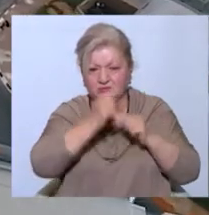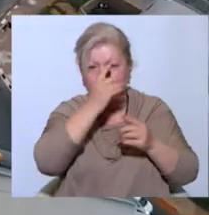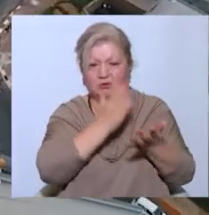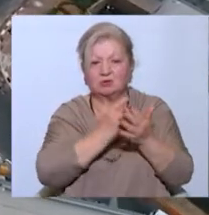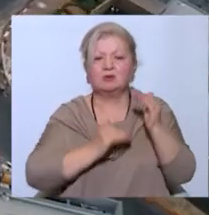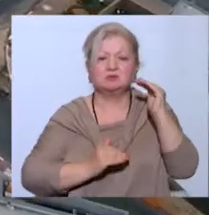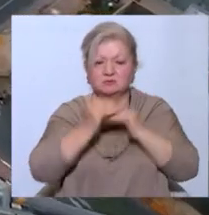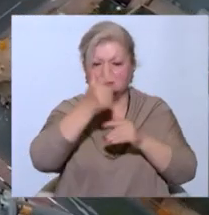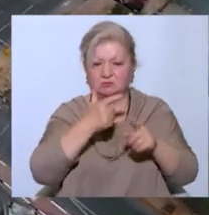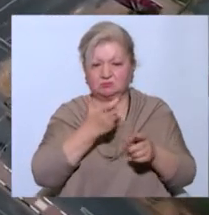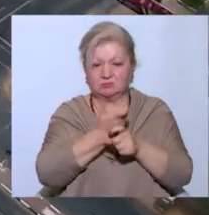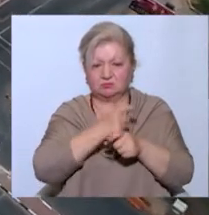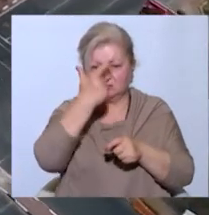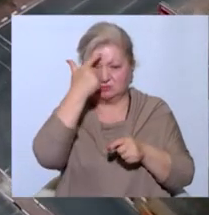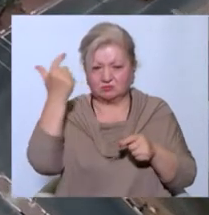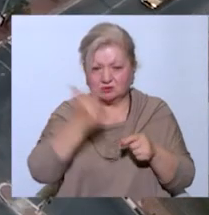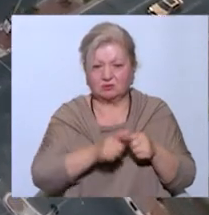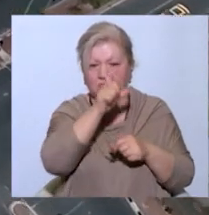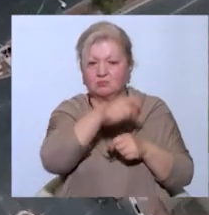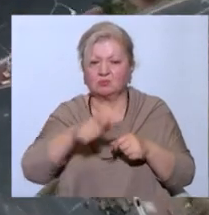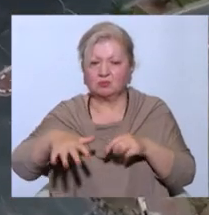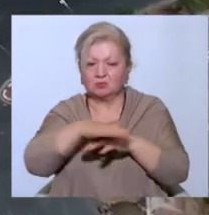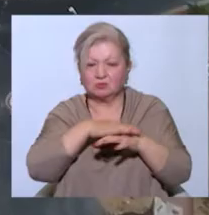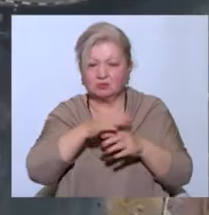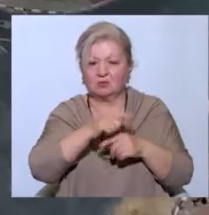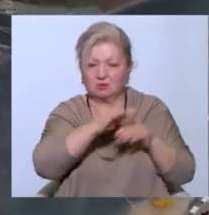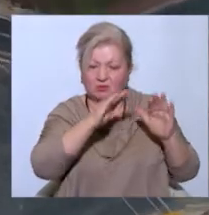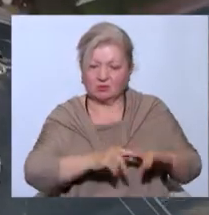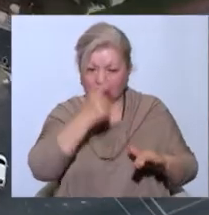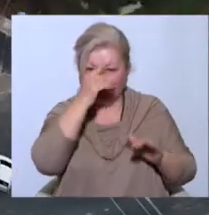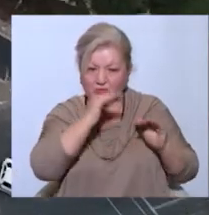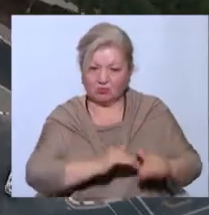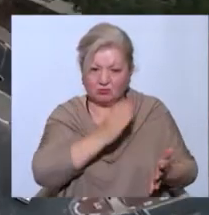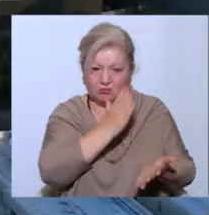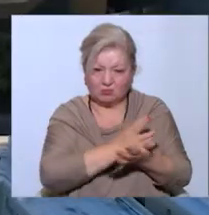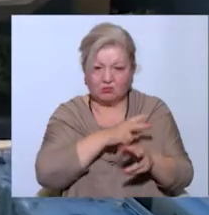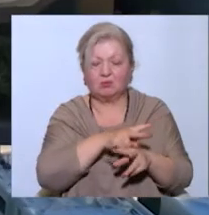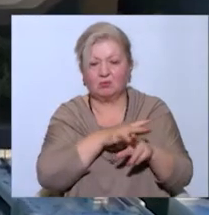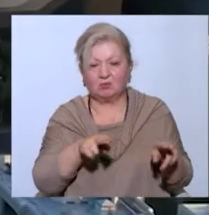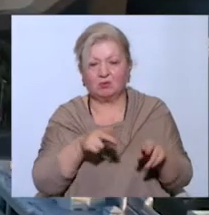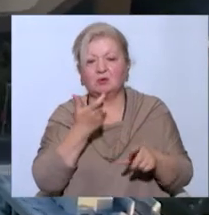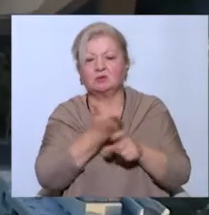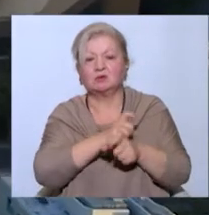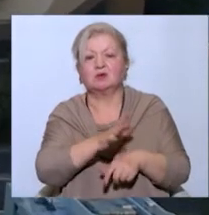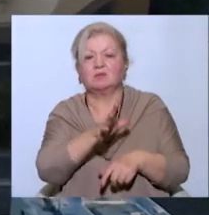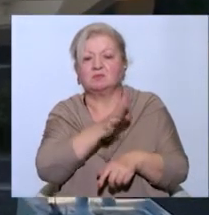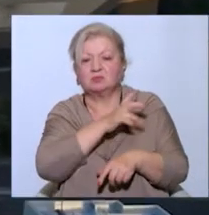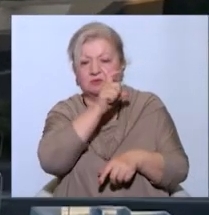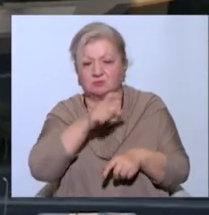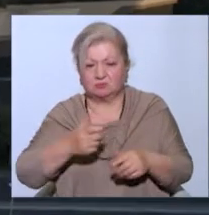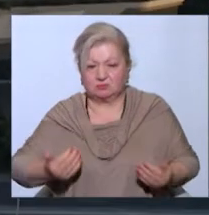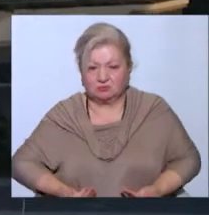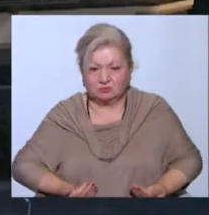დონის საგანმანათლებლო სექტორები და მოსახლეობაში ასევე დაბალია განათლების დონე და ძალიან მდიდართა საცხოვრებლები